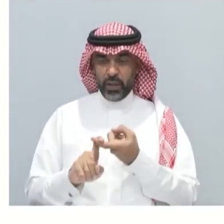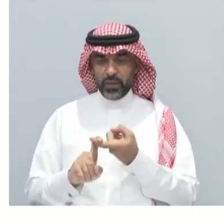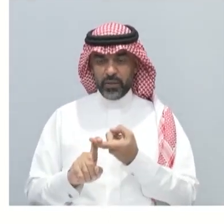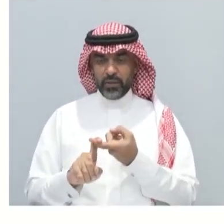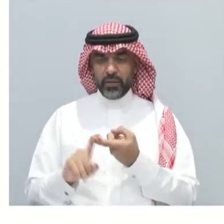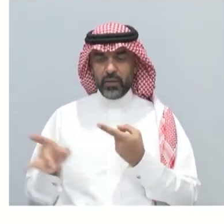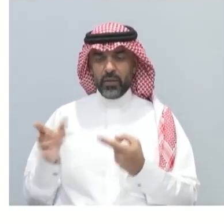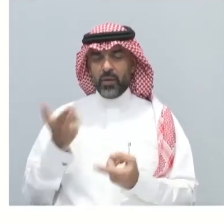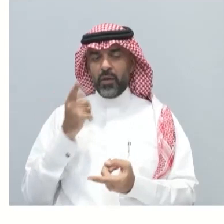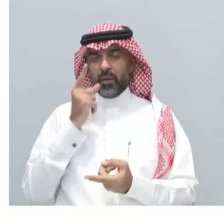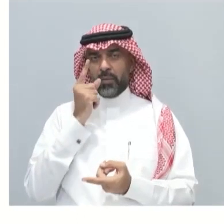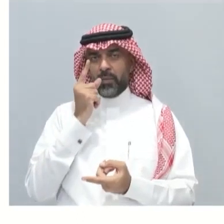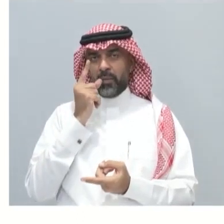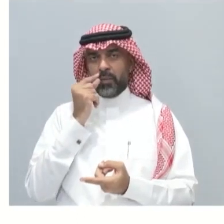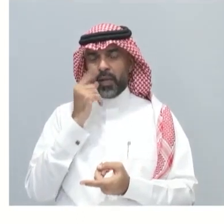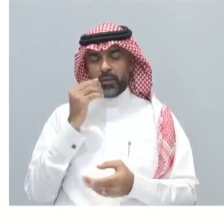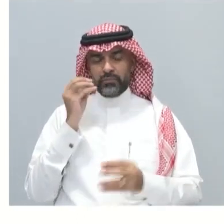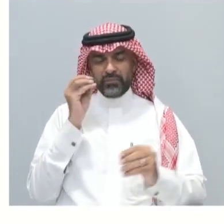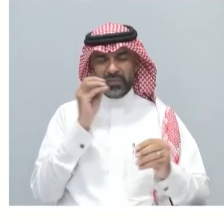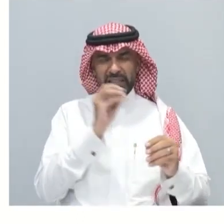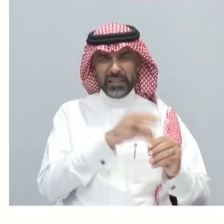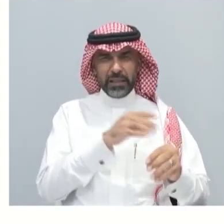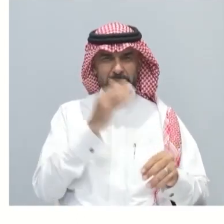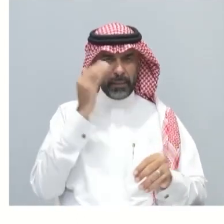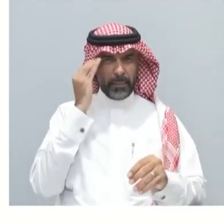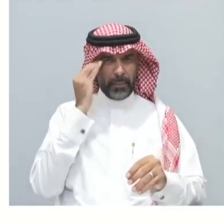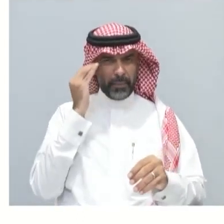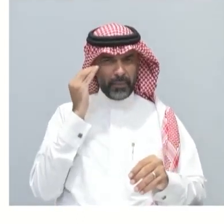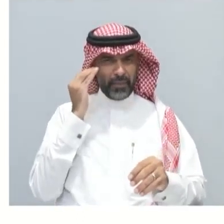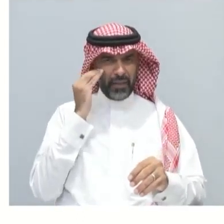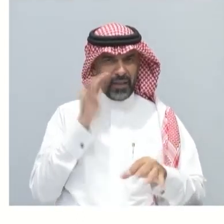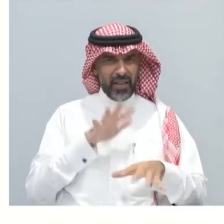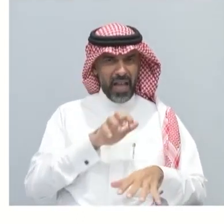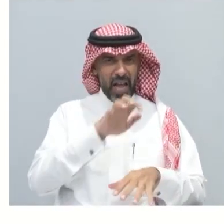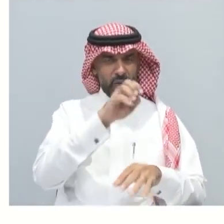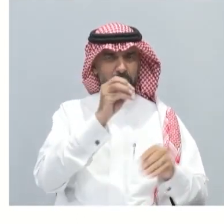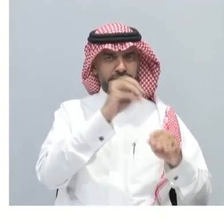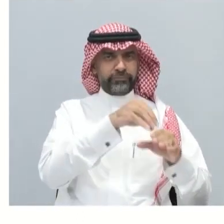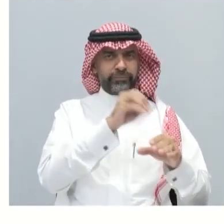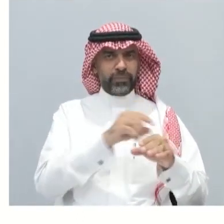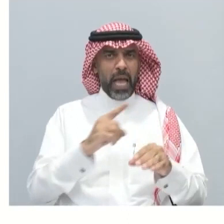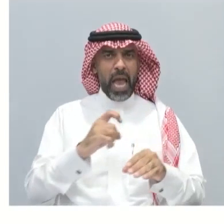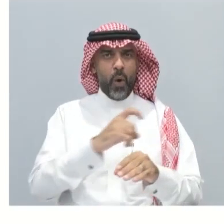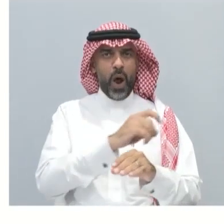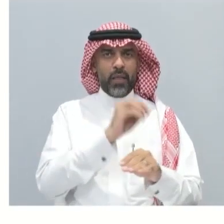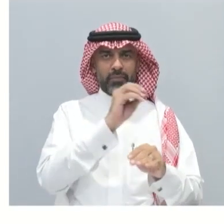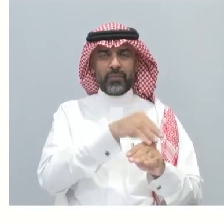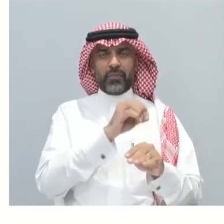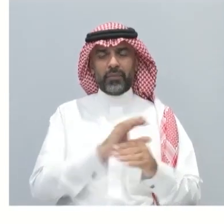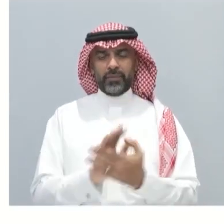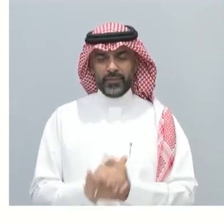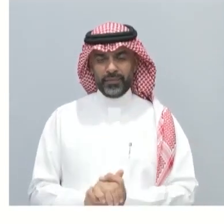بحقن الحيوانات المنويه في الانثى اذا لاحظ انه الذكر ذكر